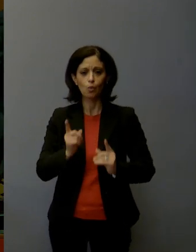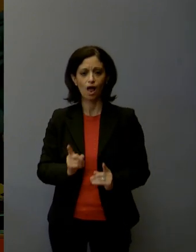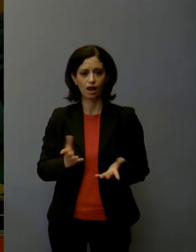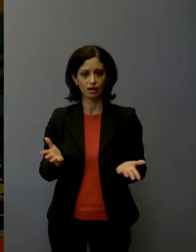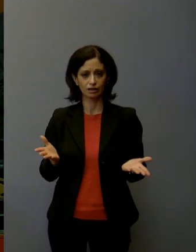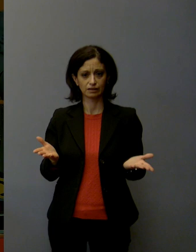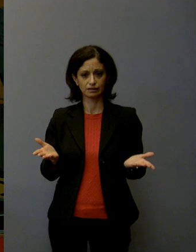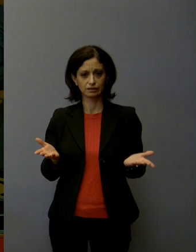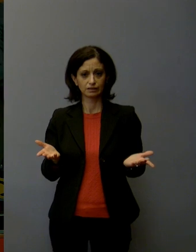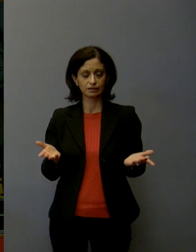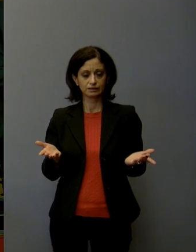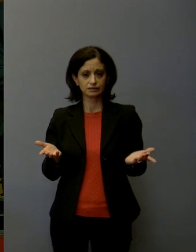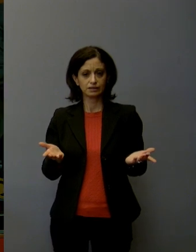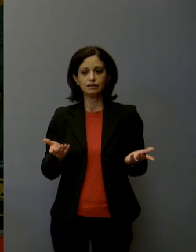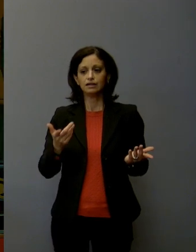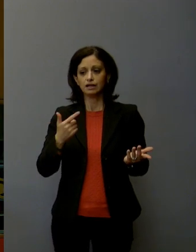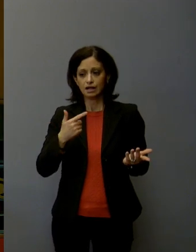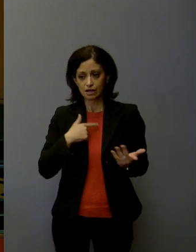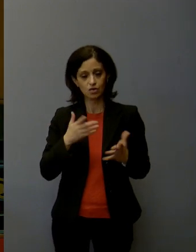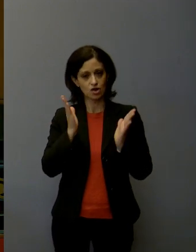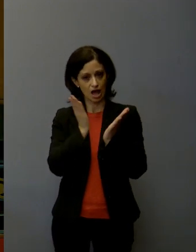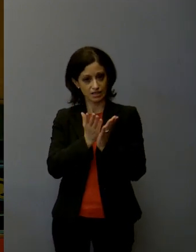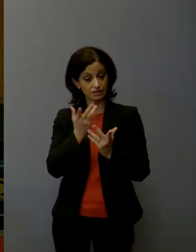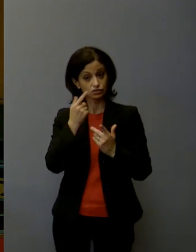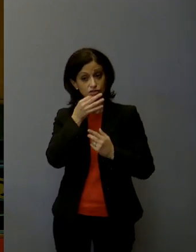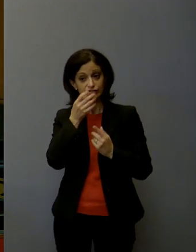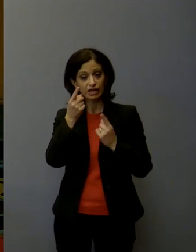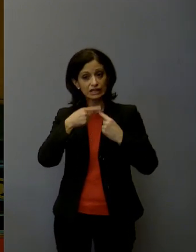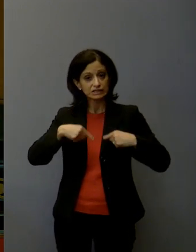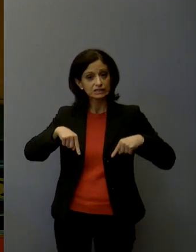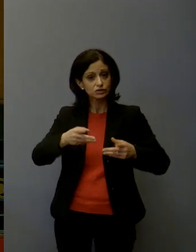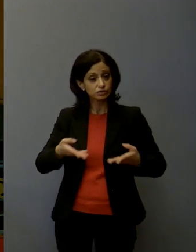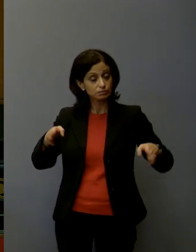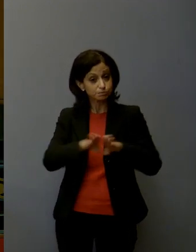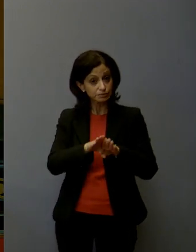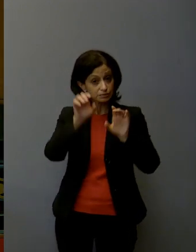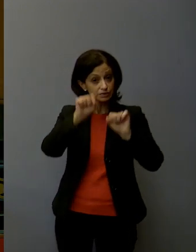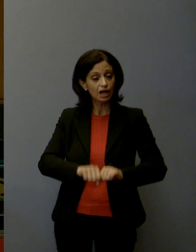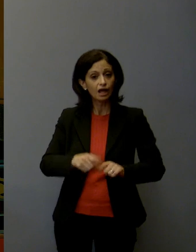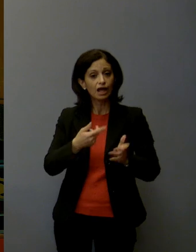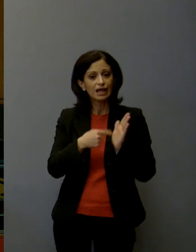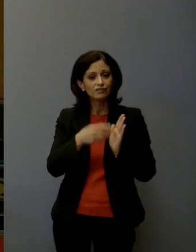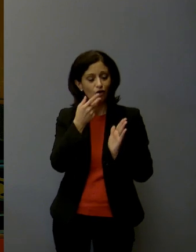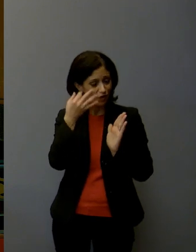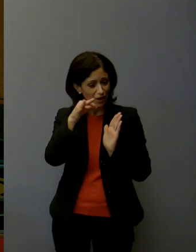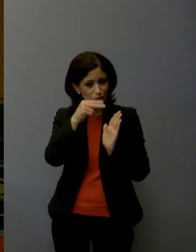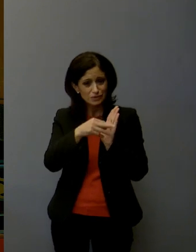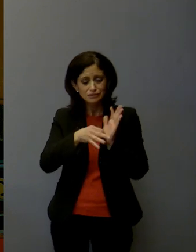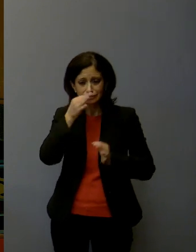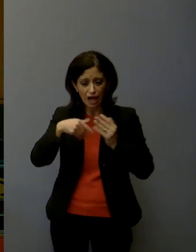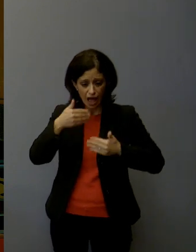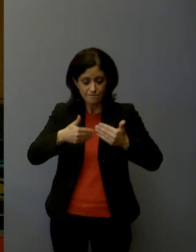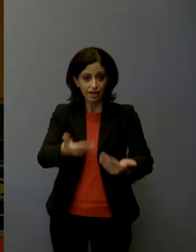invito e ripeto è un invito a chiudere questa sessione finendo l'illustrazione Poi ripeto Cioè